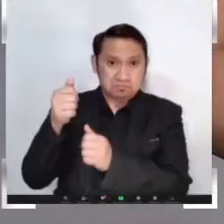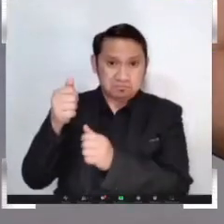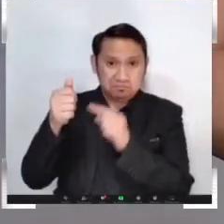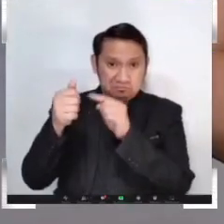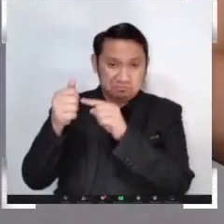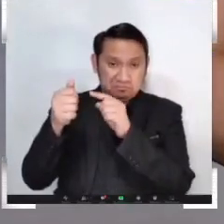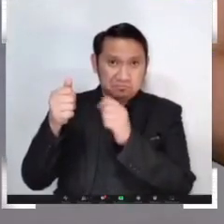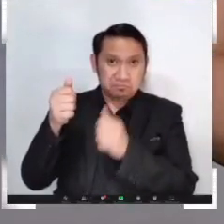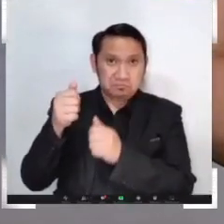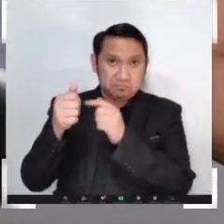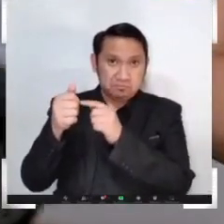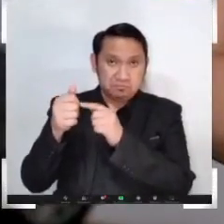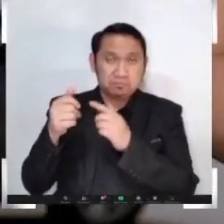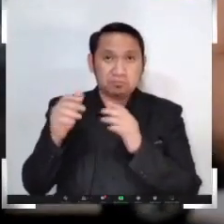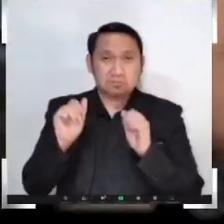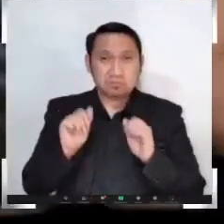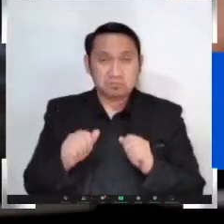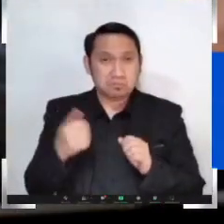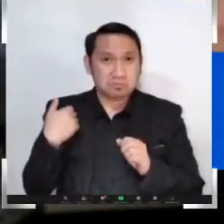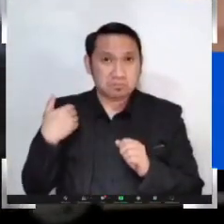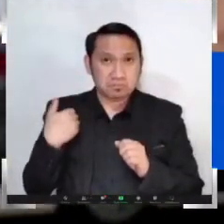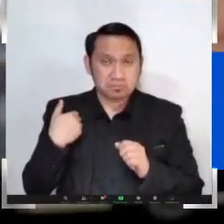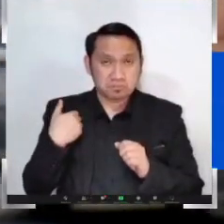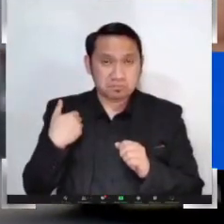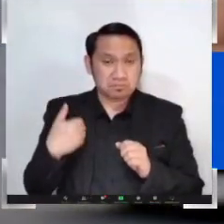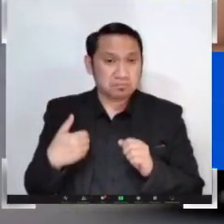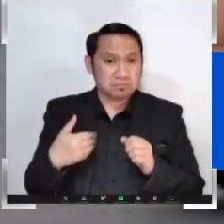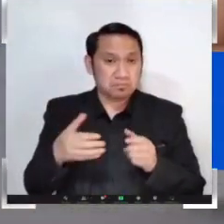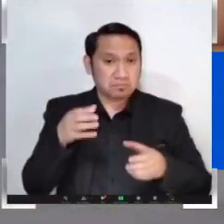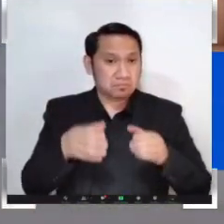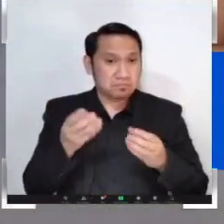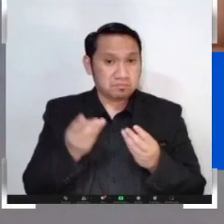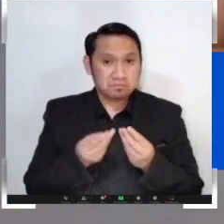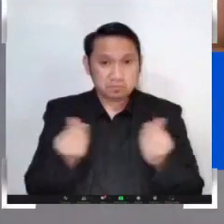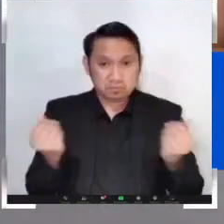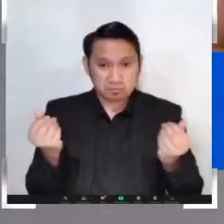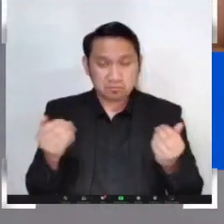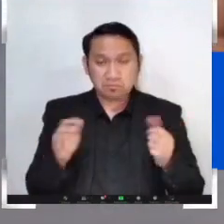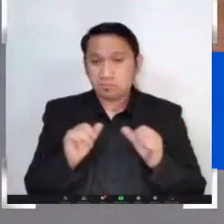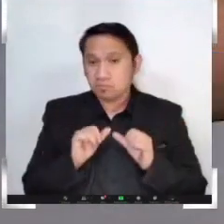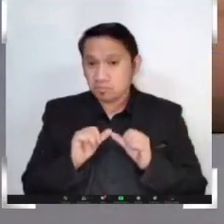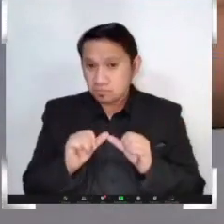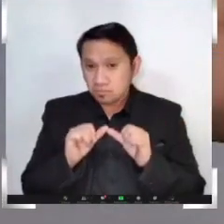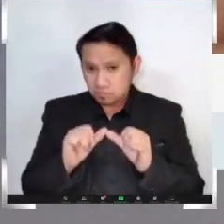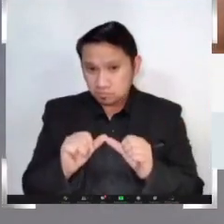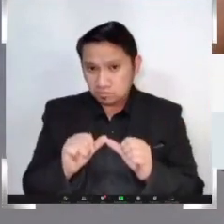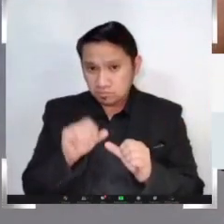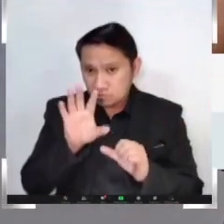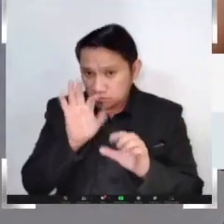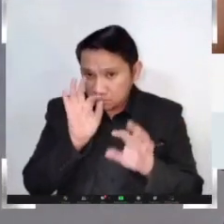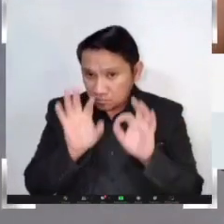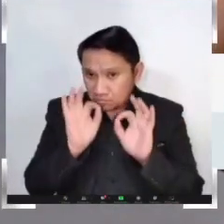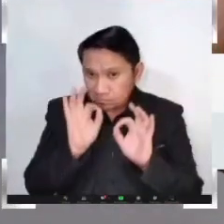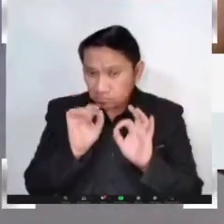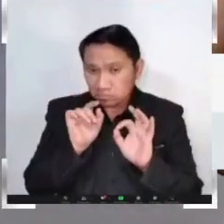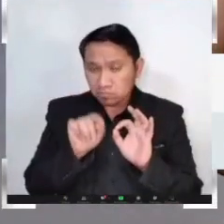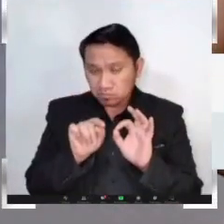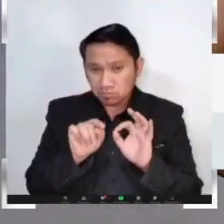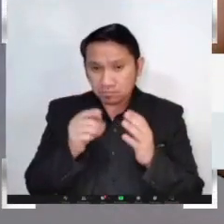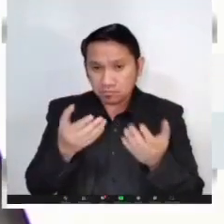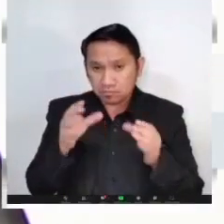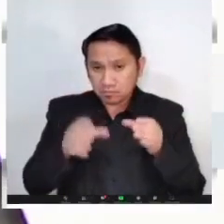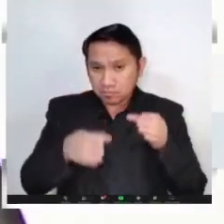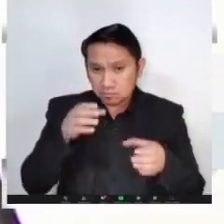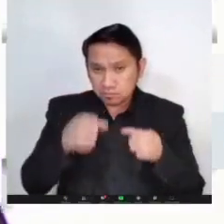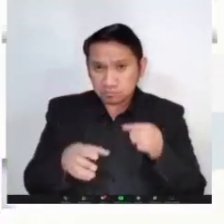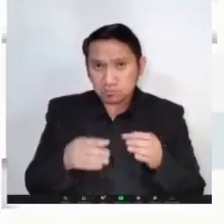Chief Azurin, hindi pa ito may tuturing na case solved. Patuloy pa rin daw ang kanila nakukuhang lead sa kaso sa tulong ng mga testimonya ng mga naiwang